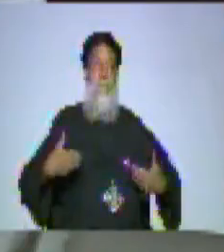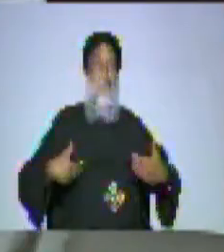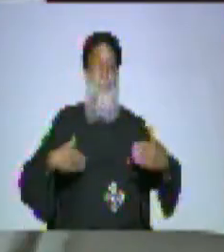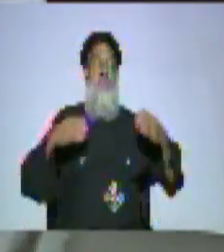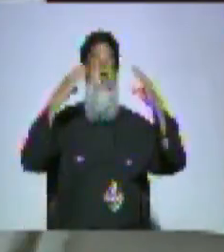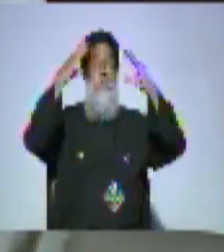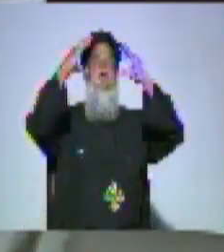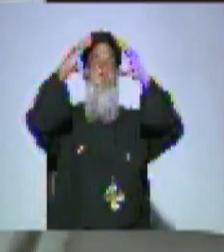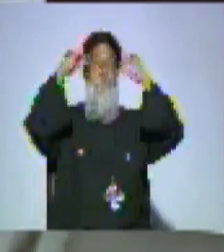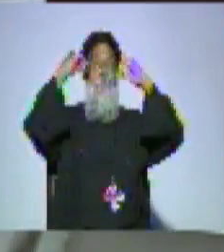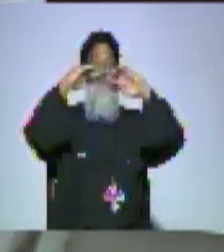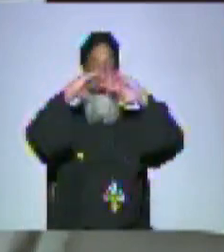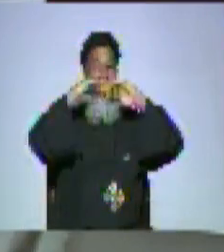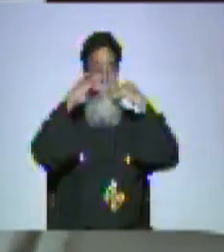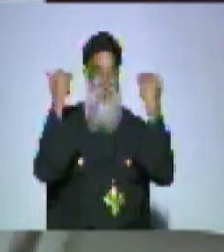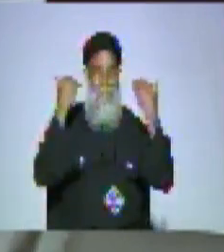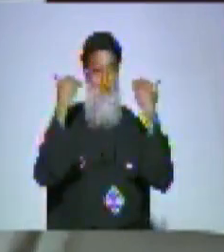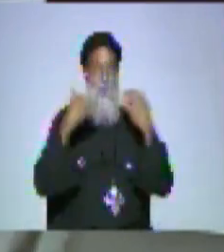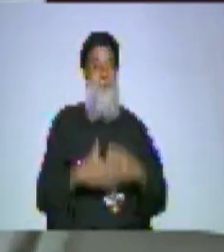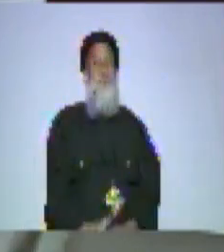النعيم بمعنى